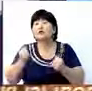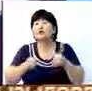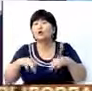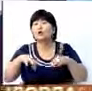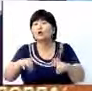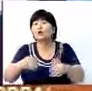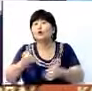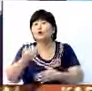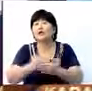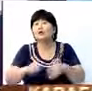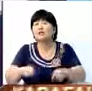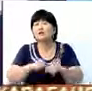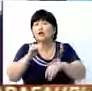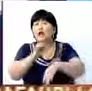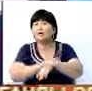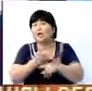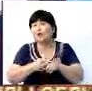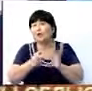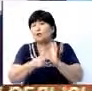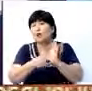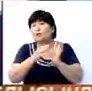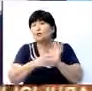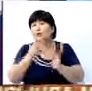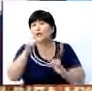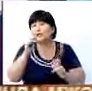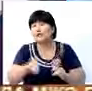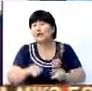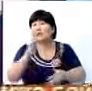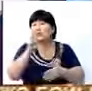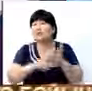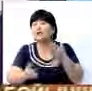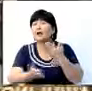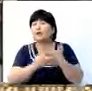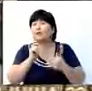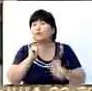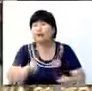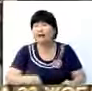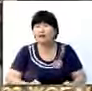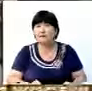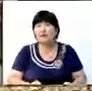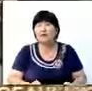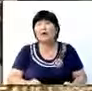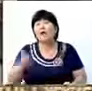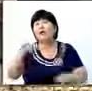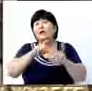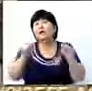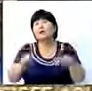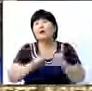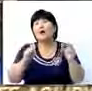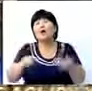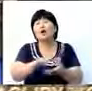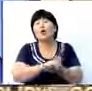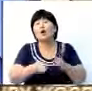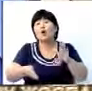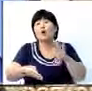қозғалысы ережелерін бұзғандығы анықталған. Оларға 692 000 теңге айыппұл салынған. Департамент ашық қоғам